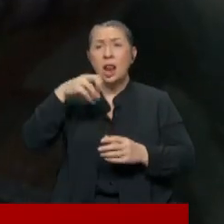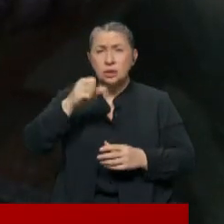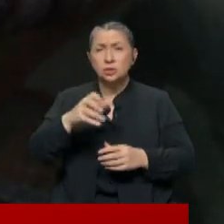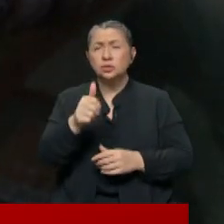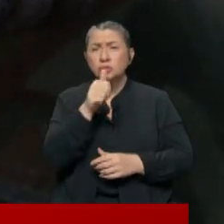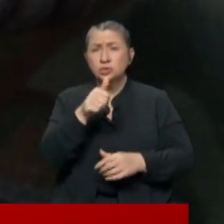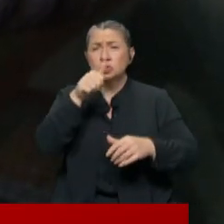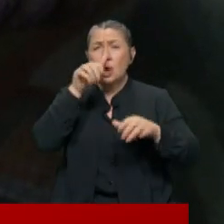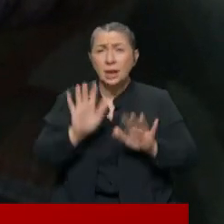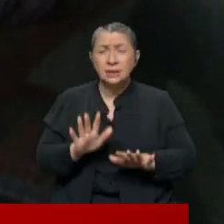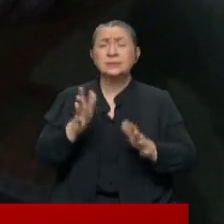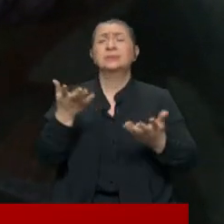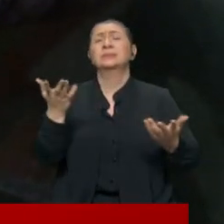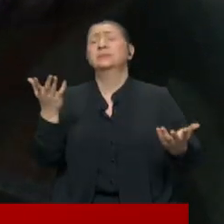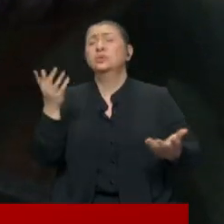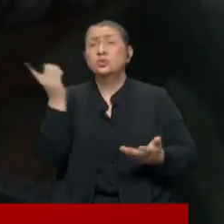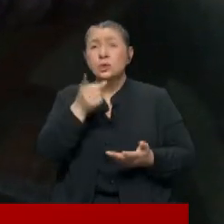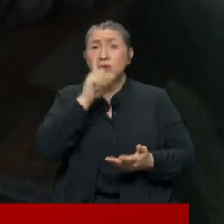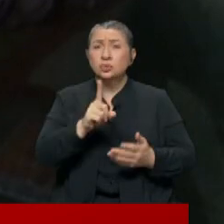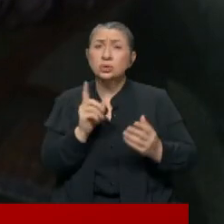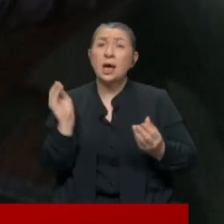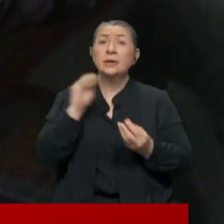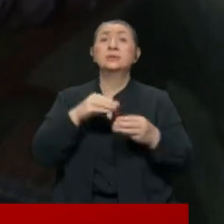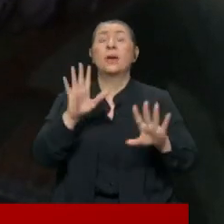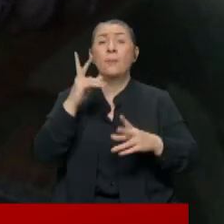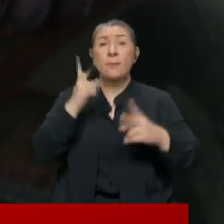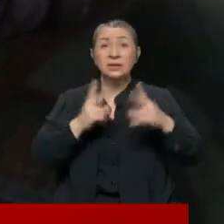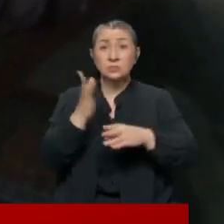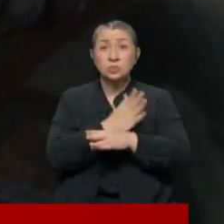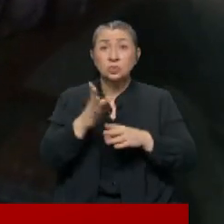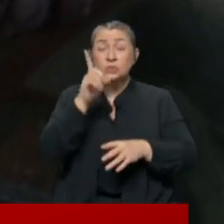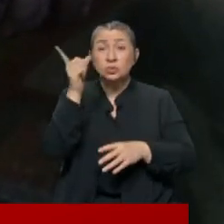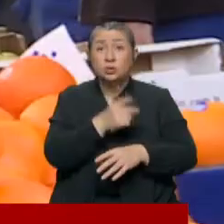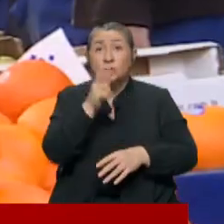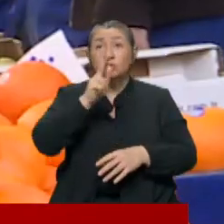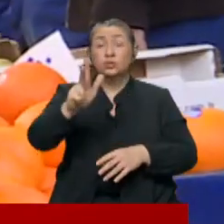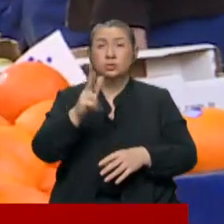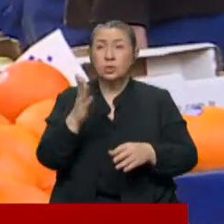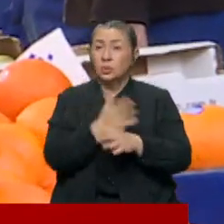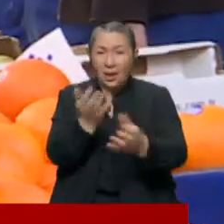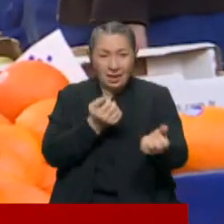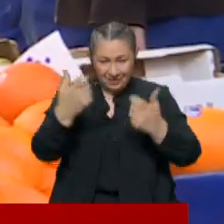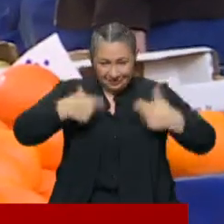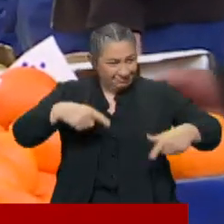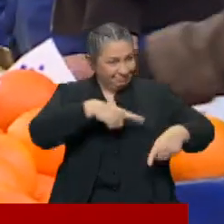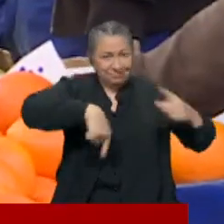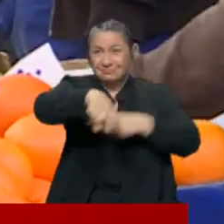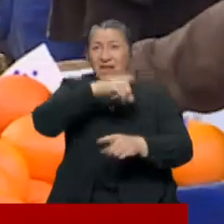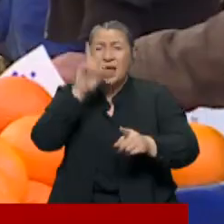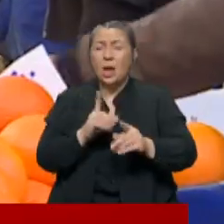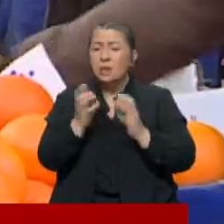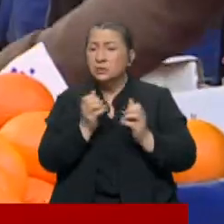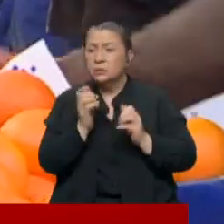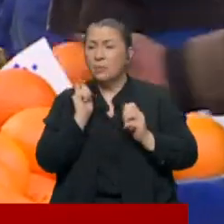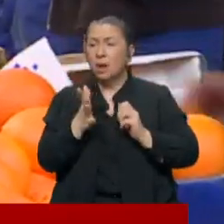Elektrik, su, doğalgaz %100 gibi bir artış değil ki. Bazı ürünlerde %300. Tüketici her alışverişinde